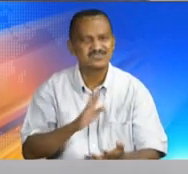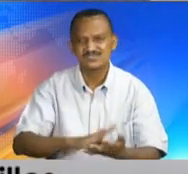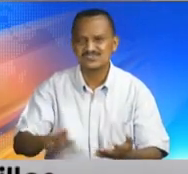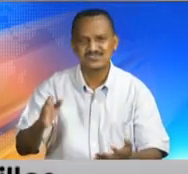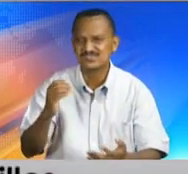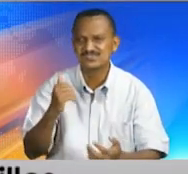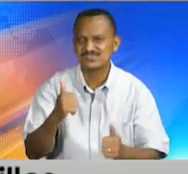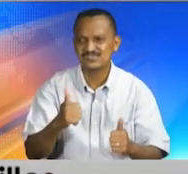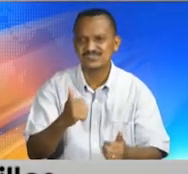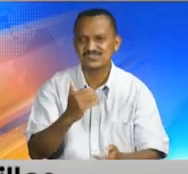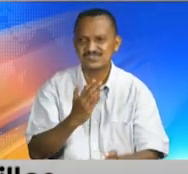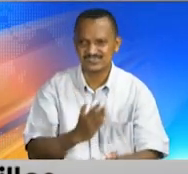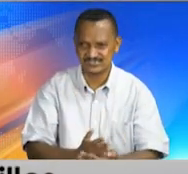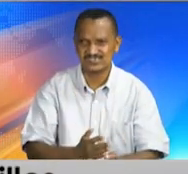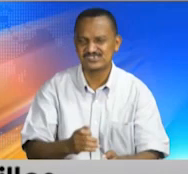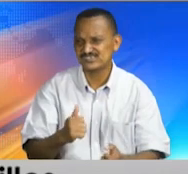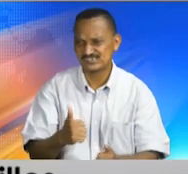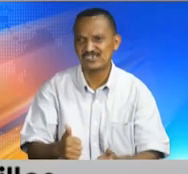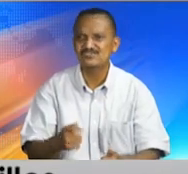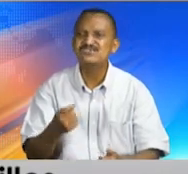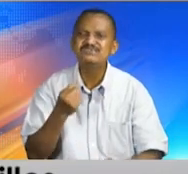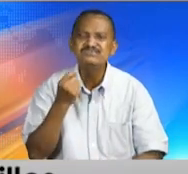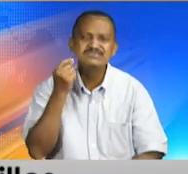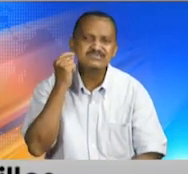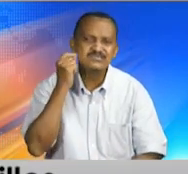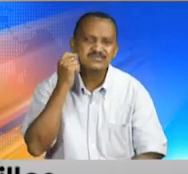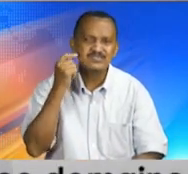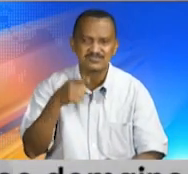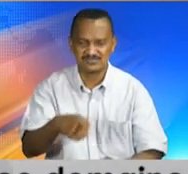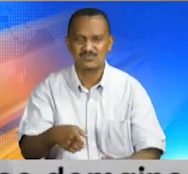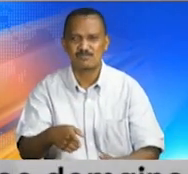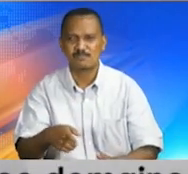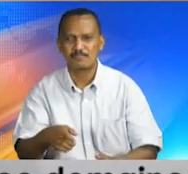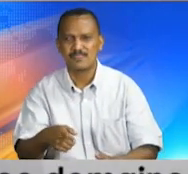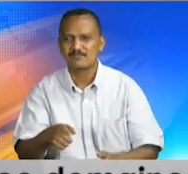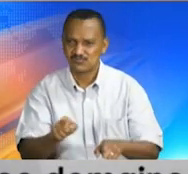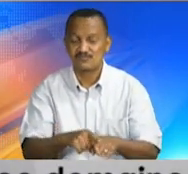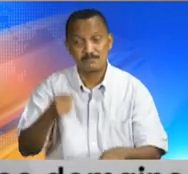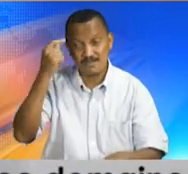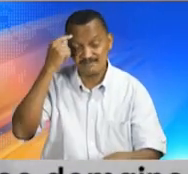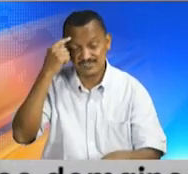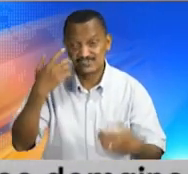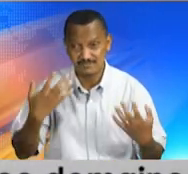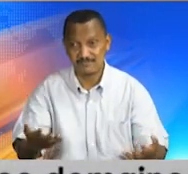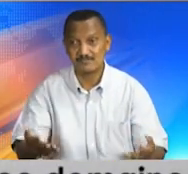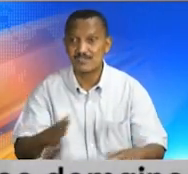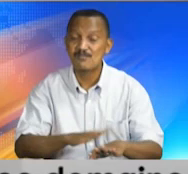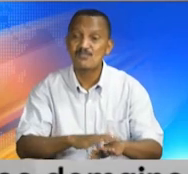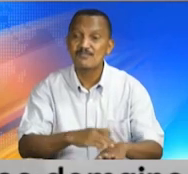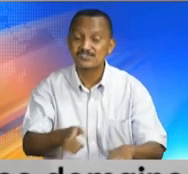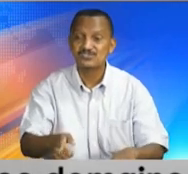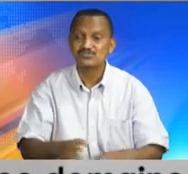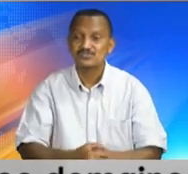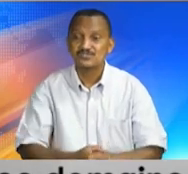takian'ny tsena. Tantely ny tena mbola sady tsy nataony tsy nyonfo. Mba mahafantatra bebe kokoa mikasika an'ilay izy